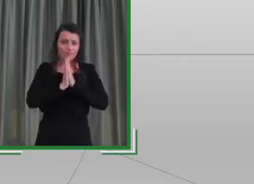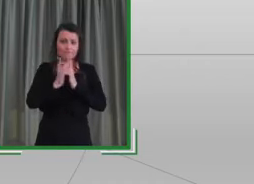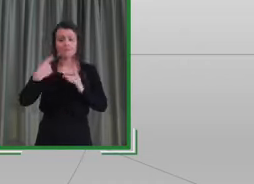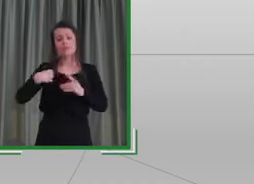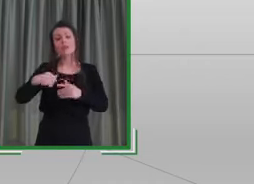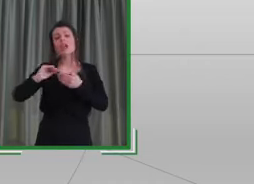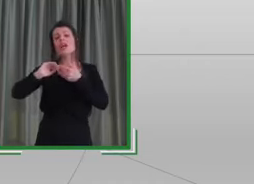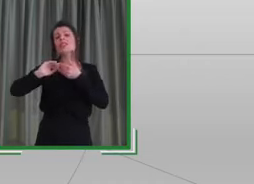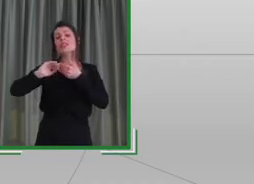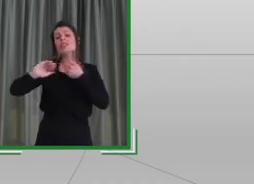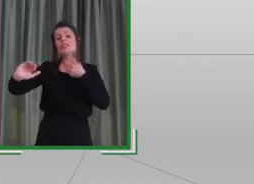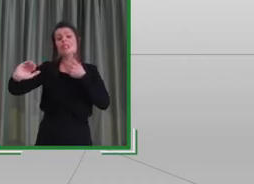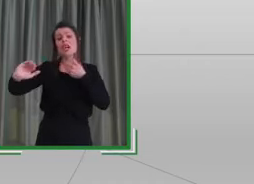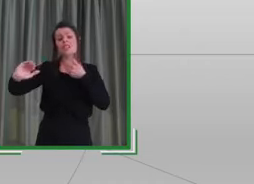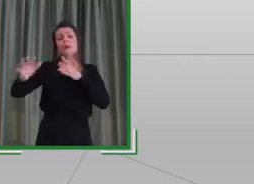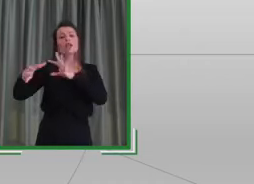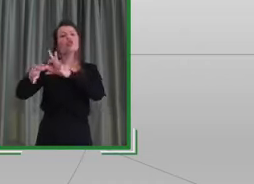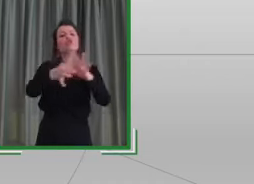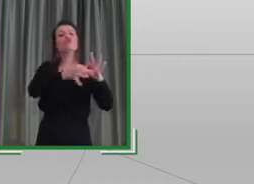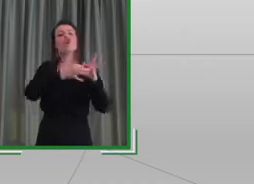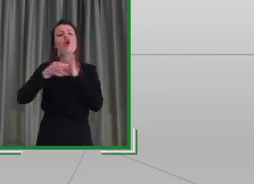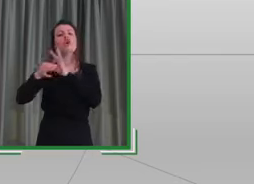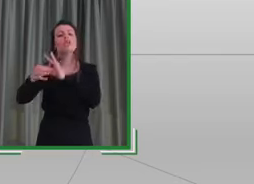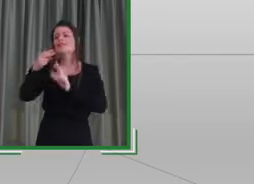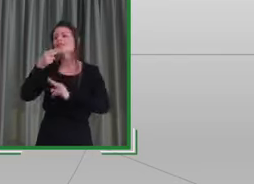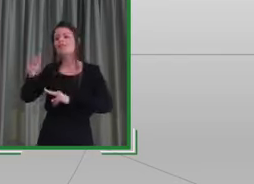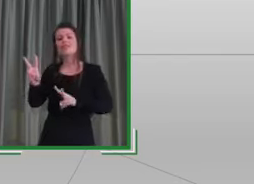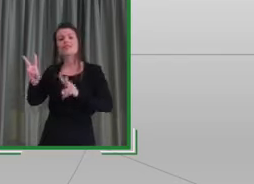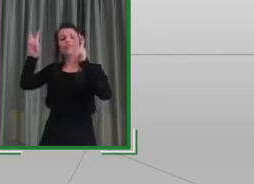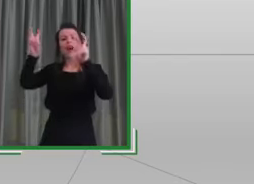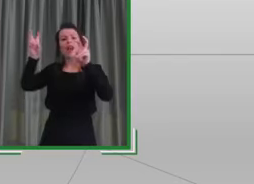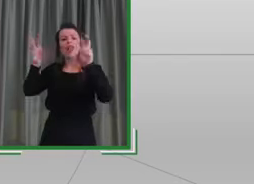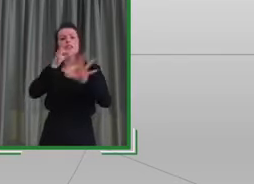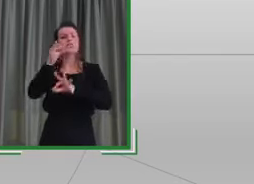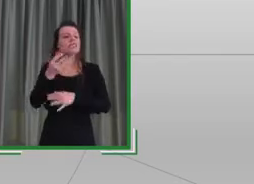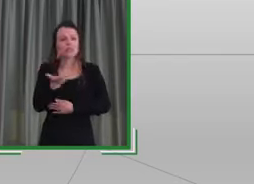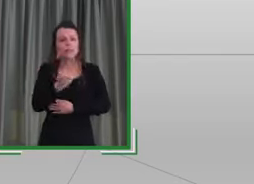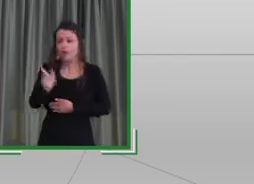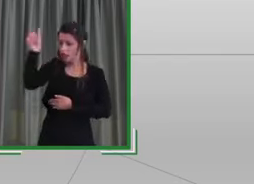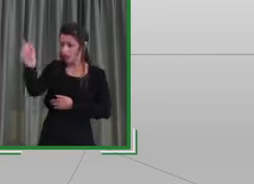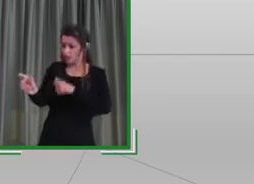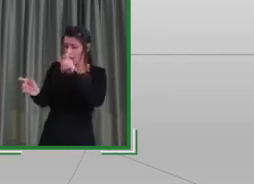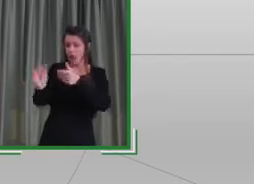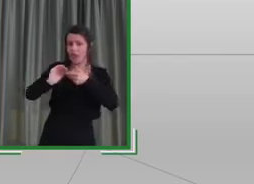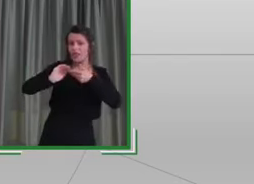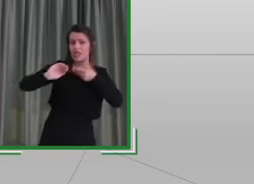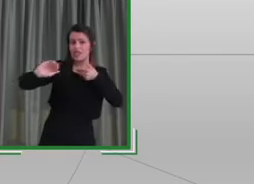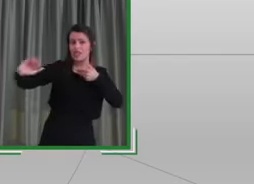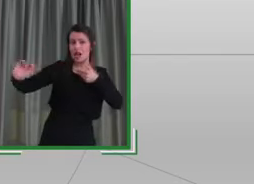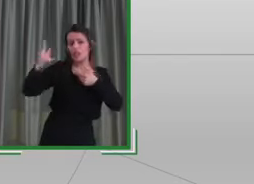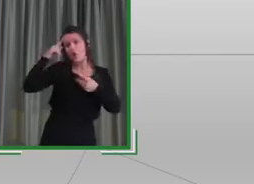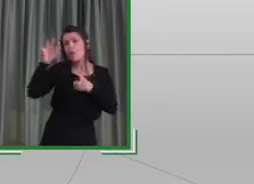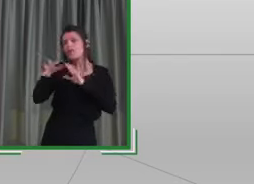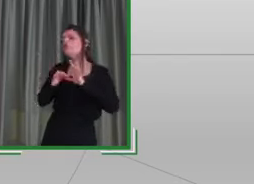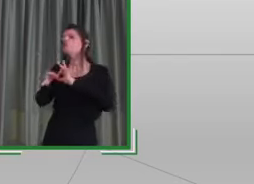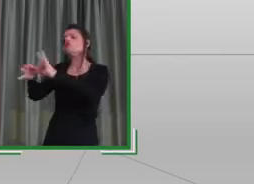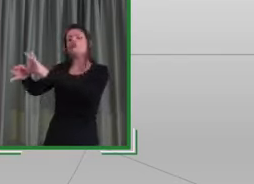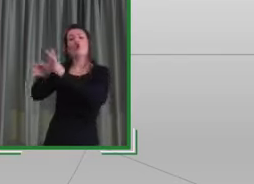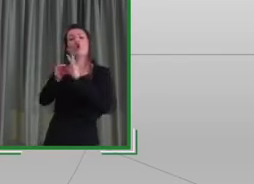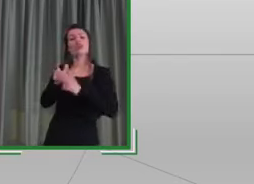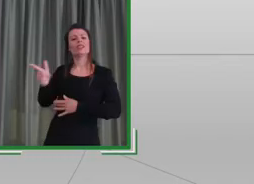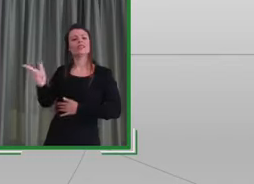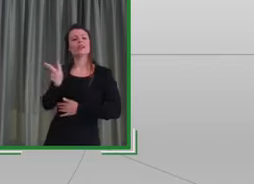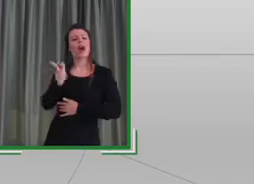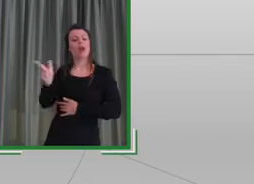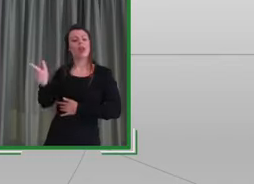solidale cioè rimaniamo distanti per solidarietà agli altri rimaniamo in casa se possiamo farlo